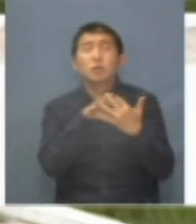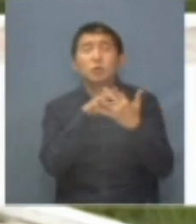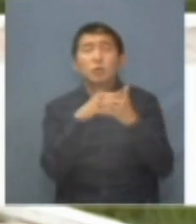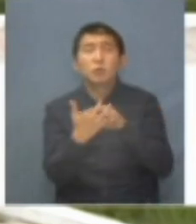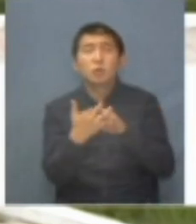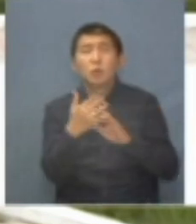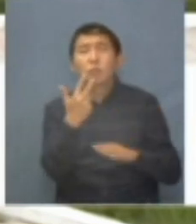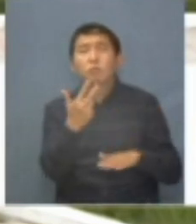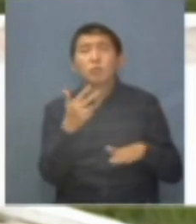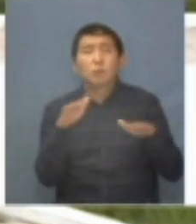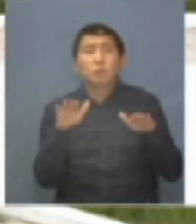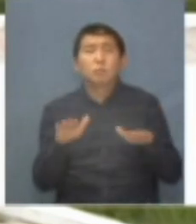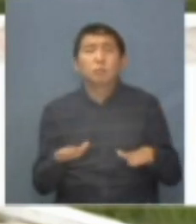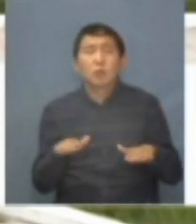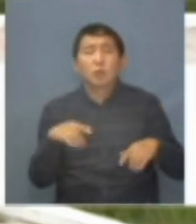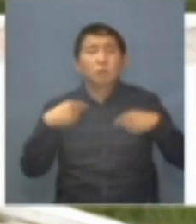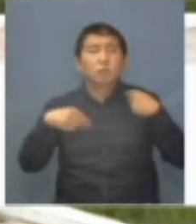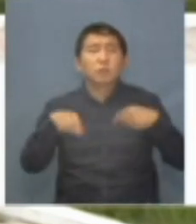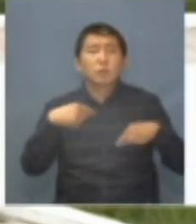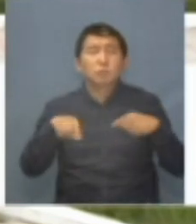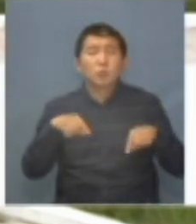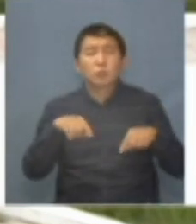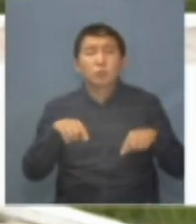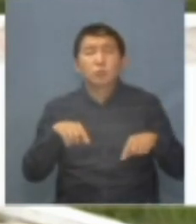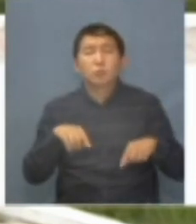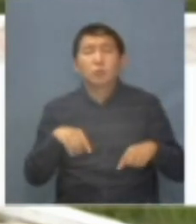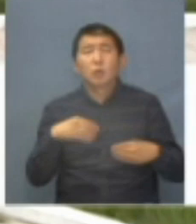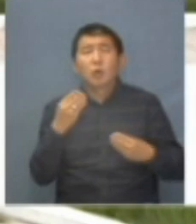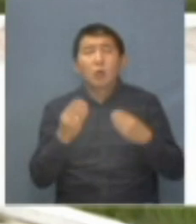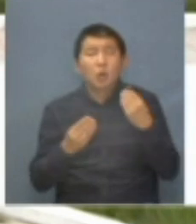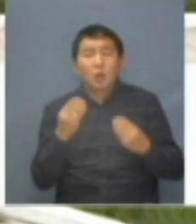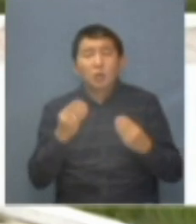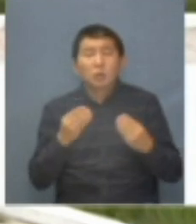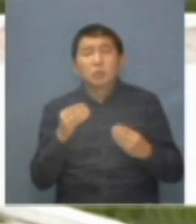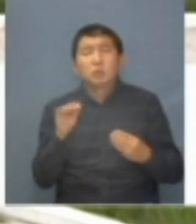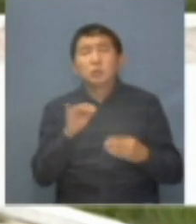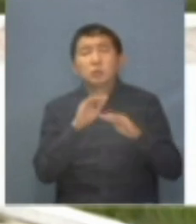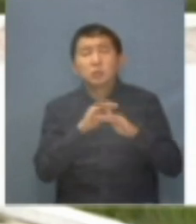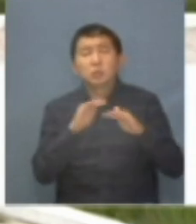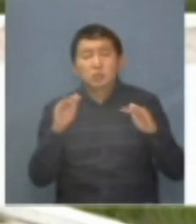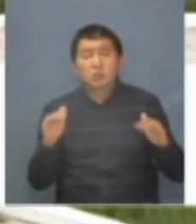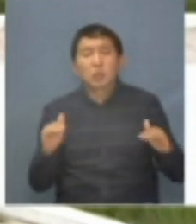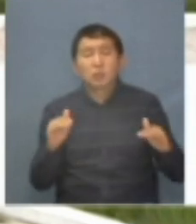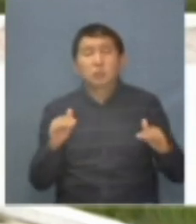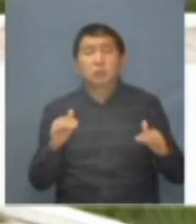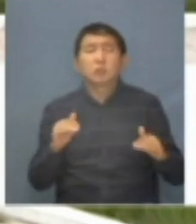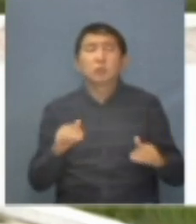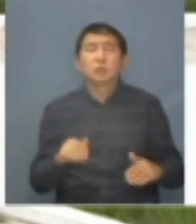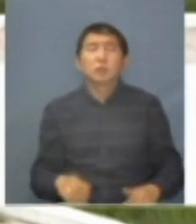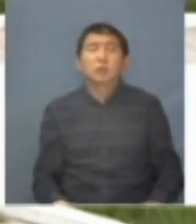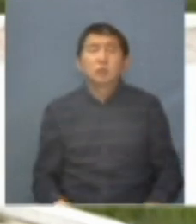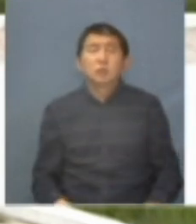жерде шағын футбол алаңдары балалар ойын алаңдарымен бірге салынып жатыр. Стрит воркаут деп аталады.